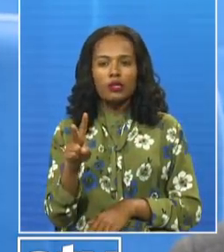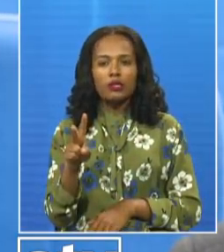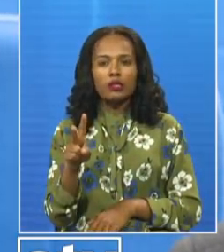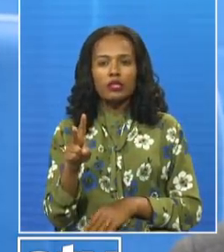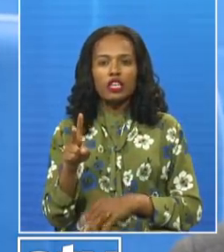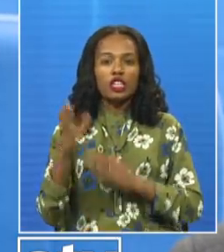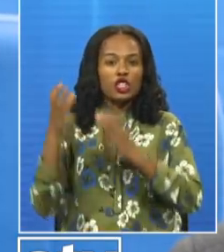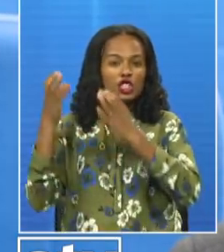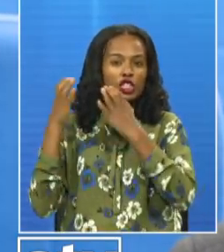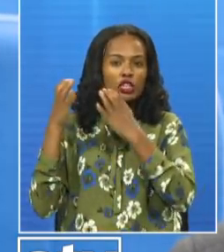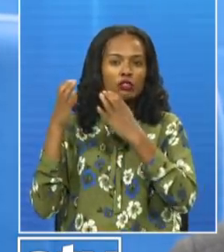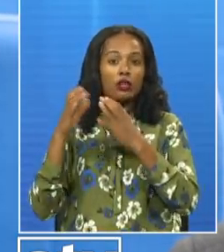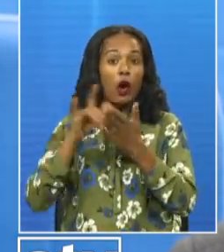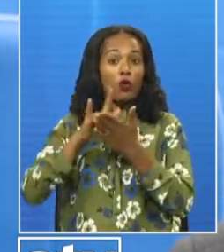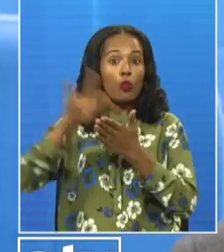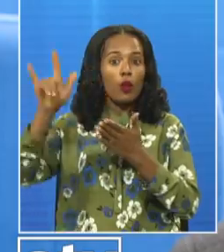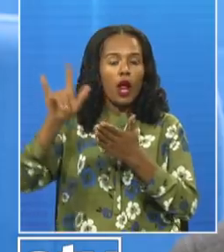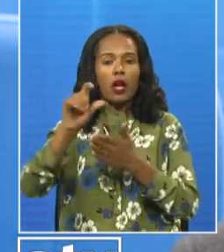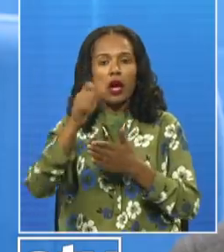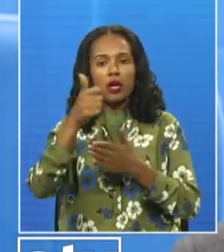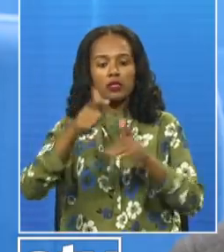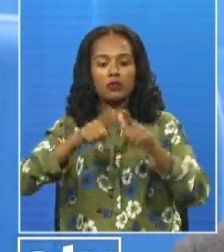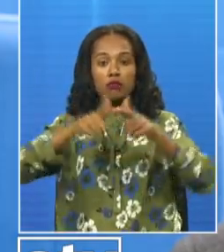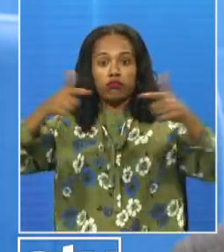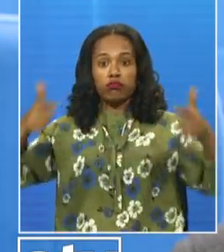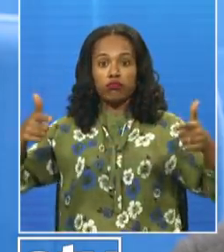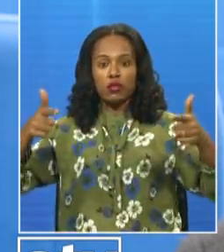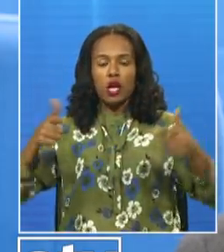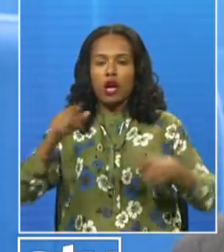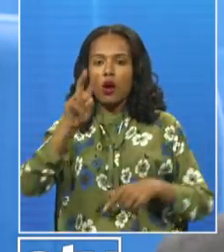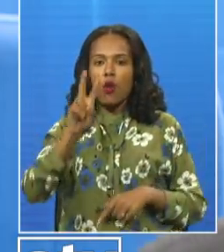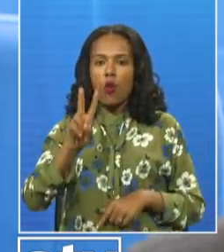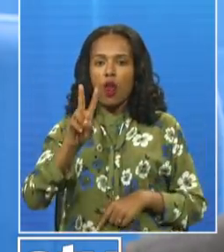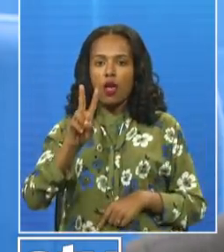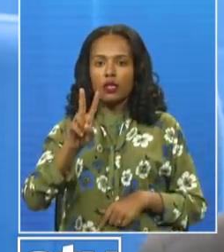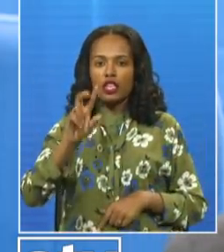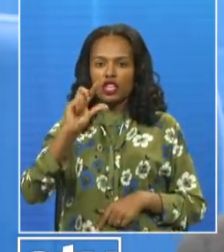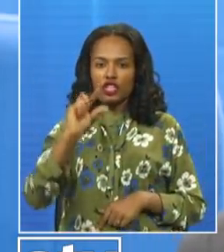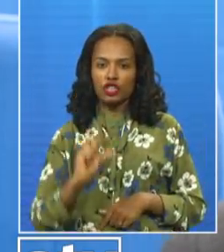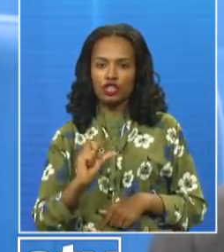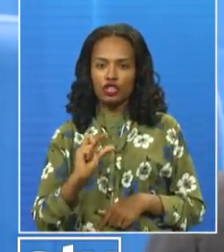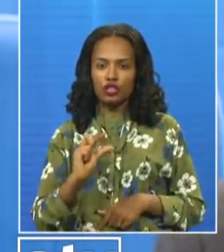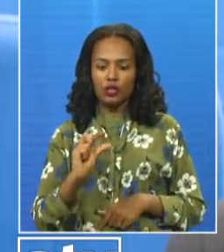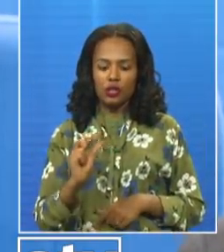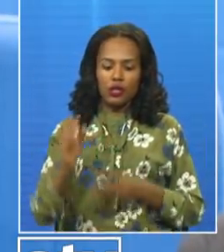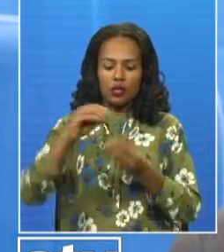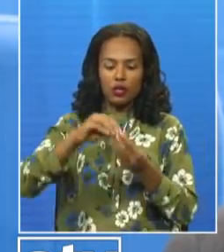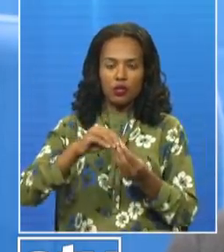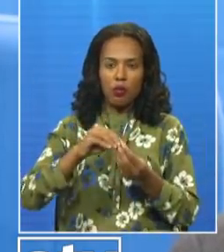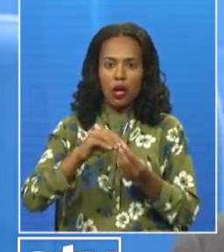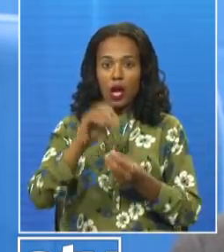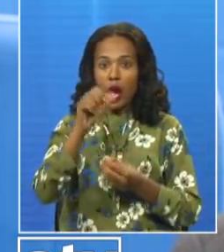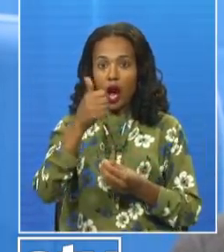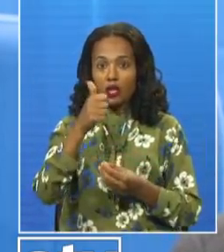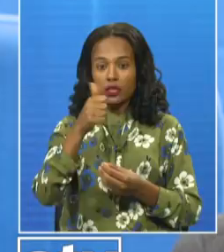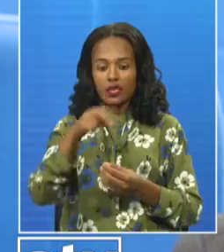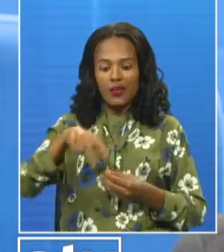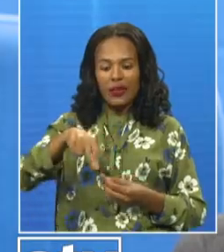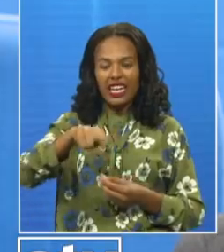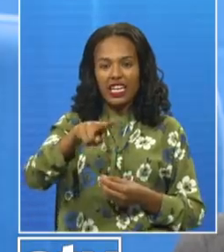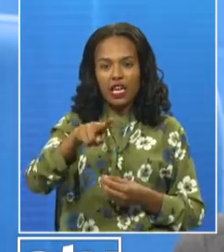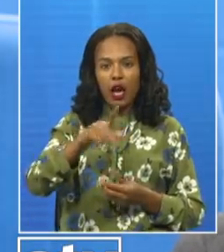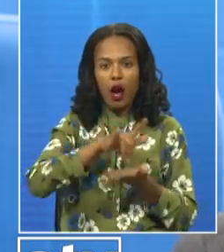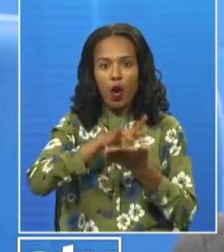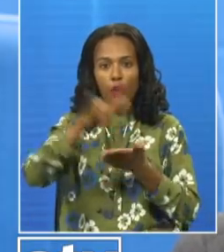የጭነት አውሮፕላኖች 10 ትልልቆችና 2 ትንንሾች በተጨማሪ 10 የመንገደኛ